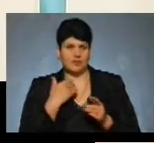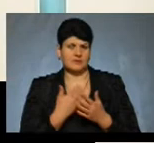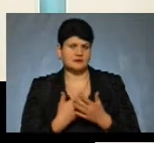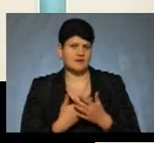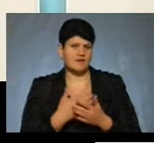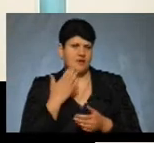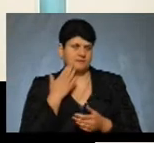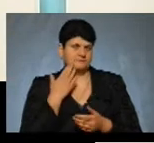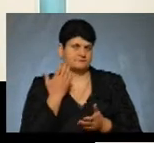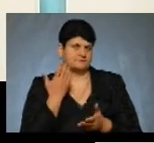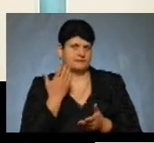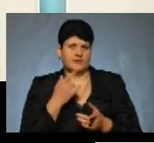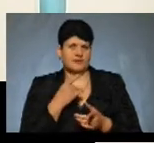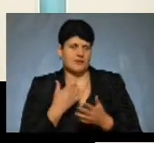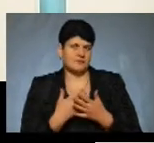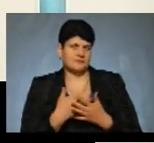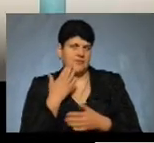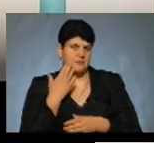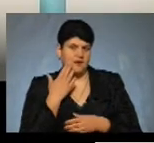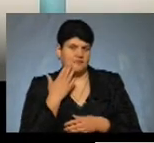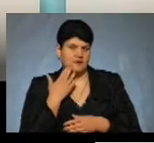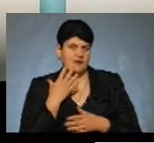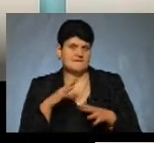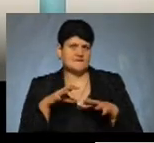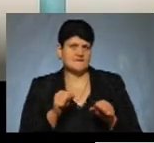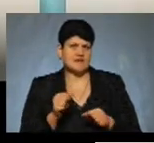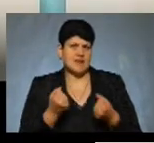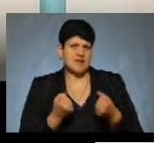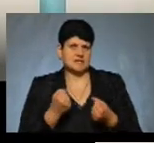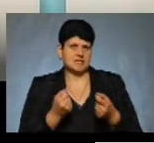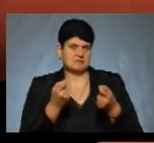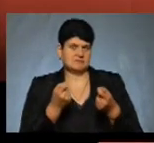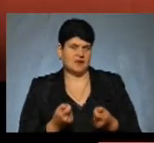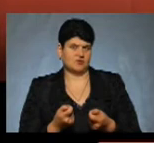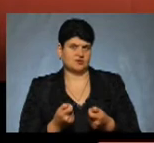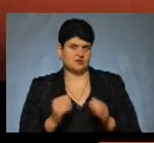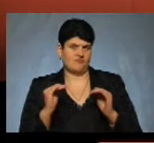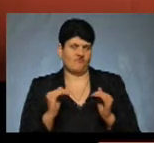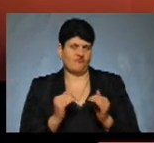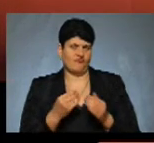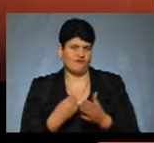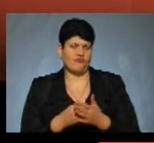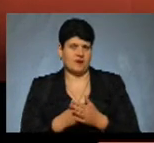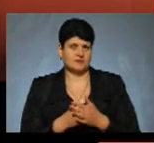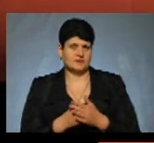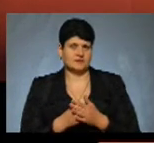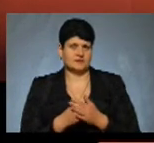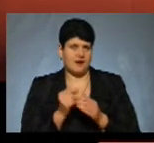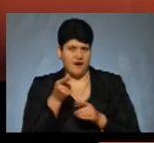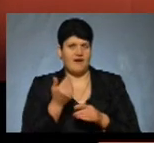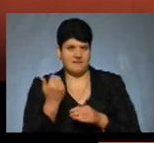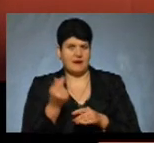що непевне власник занижує вартість автомобіля, і ви коригували, і чи погоджувався власник з